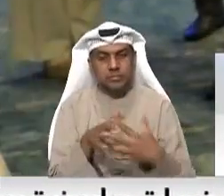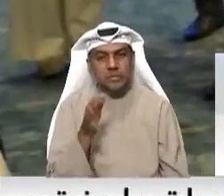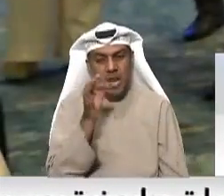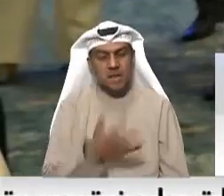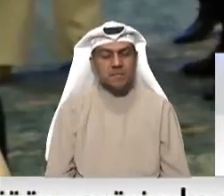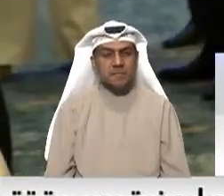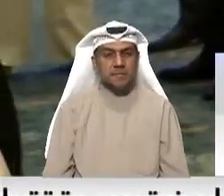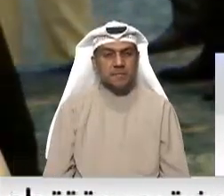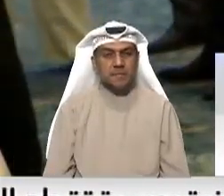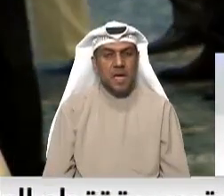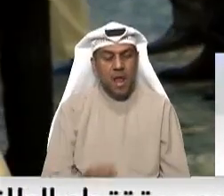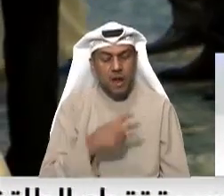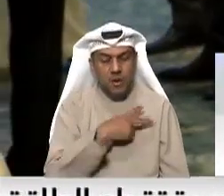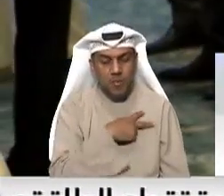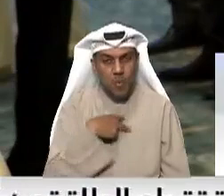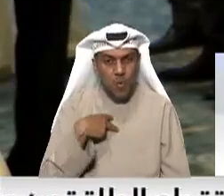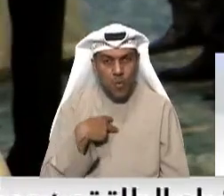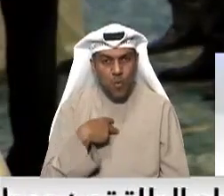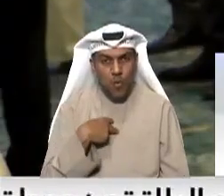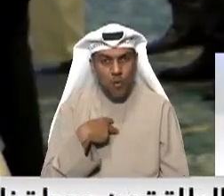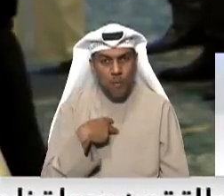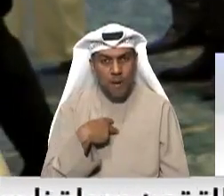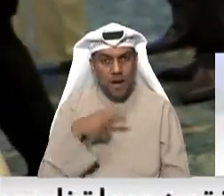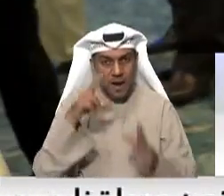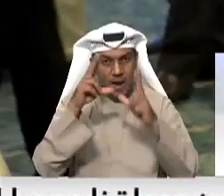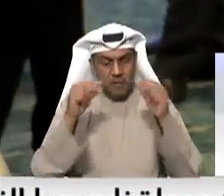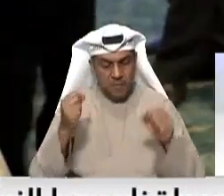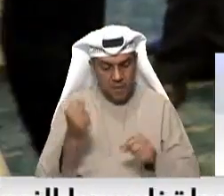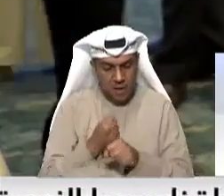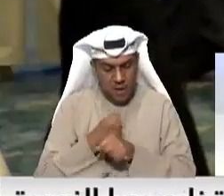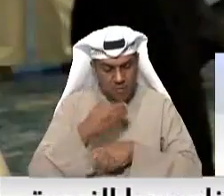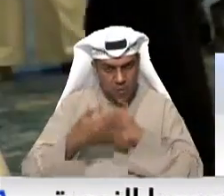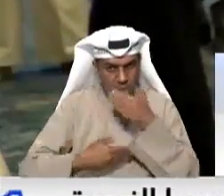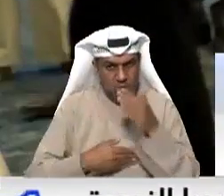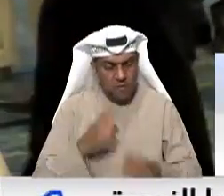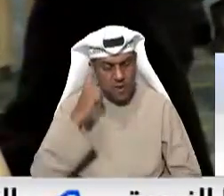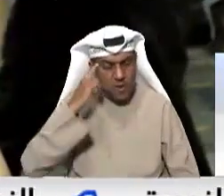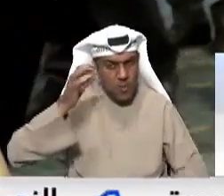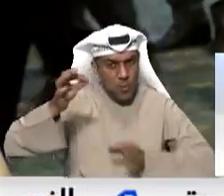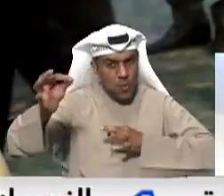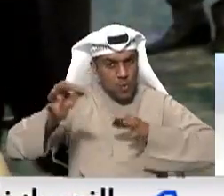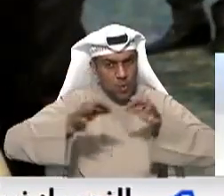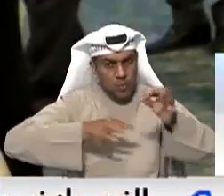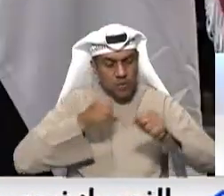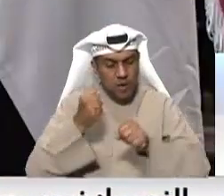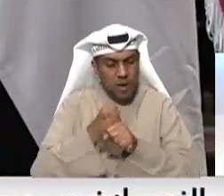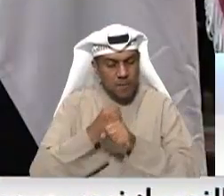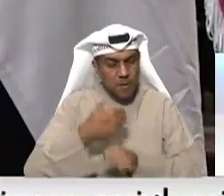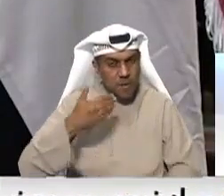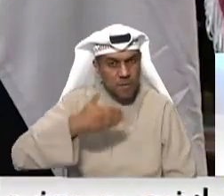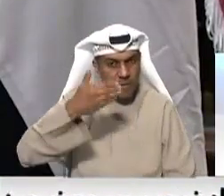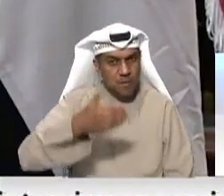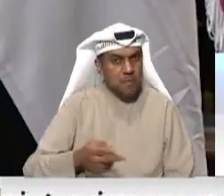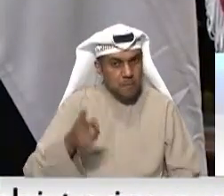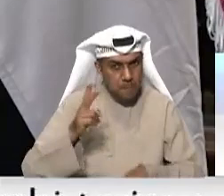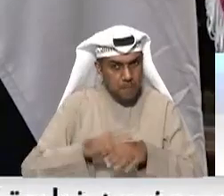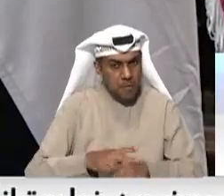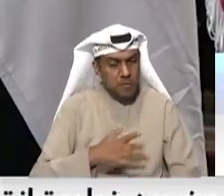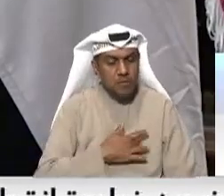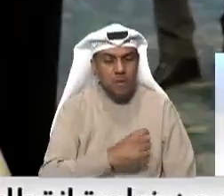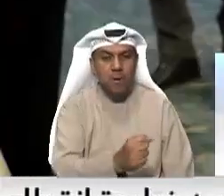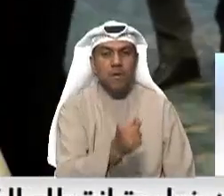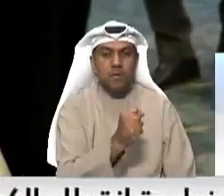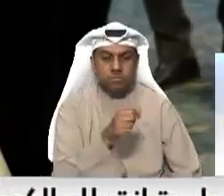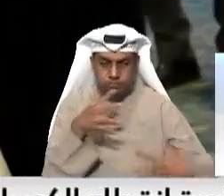أن الحكومة اللبنانية تسعى لوضع خطة تنفيذية حتى تعيد الثقة وبناء